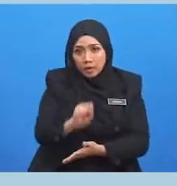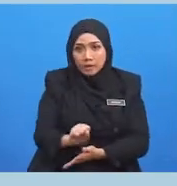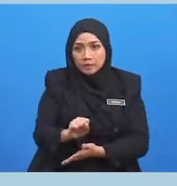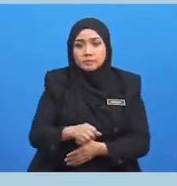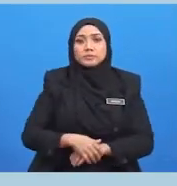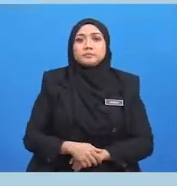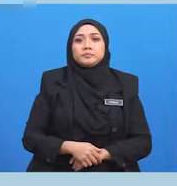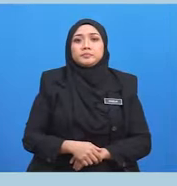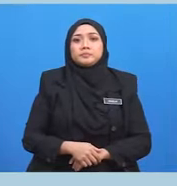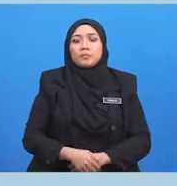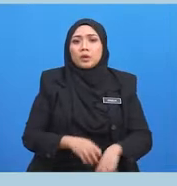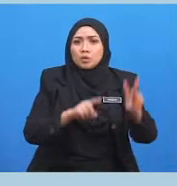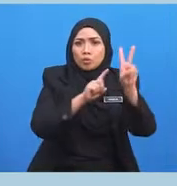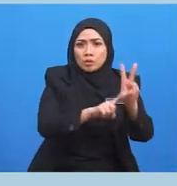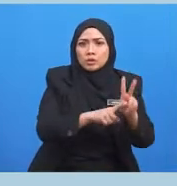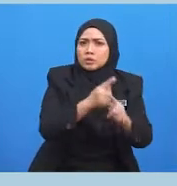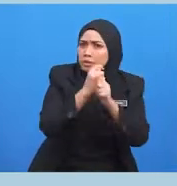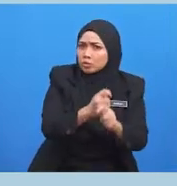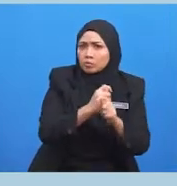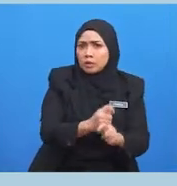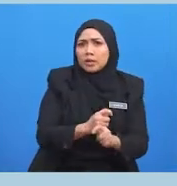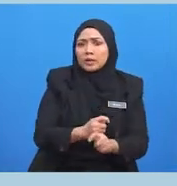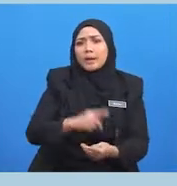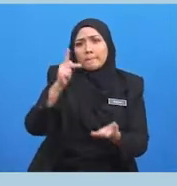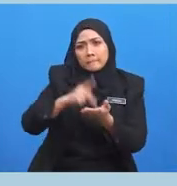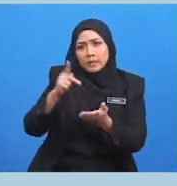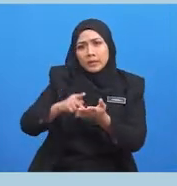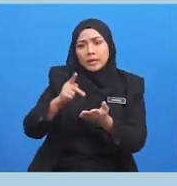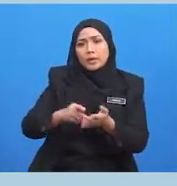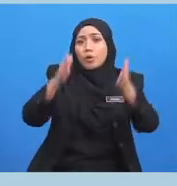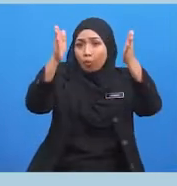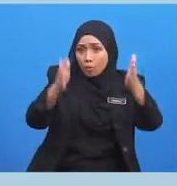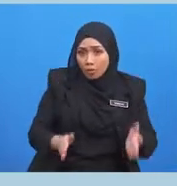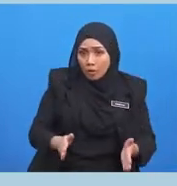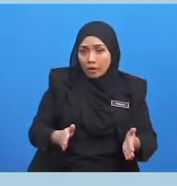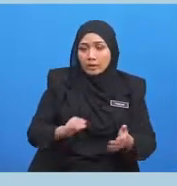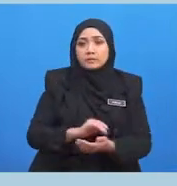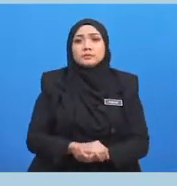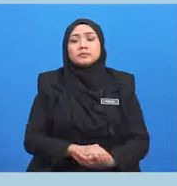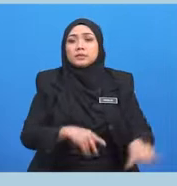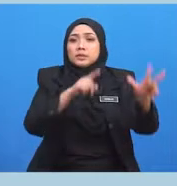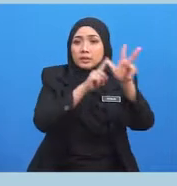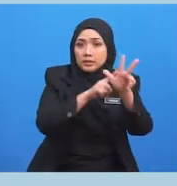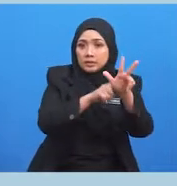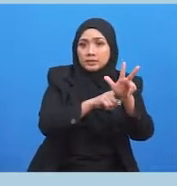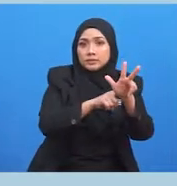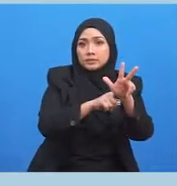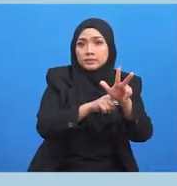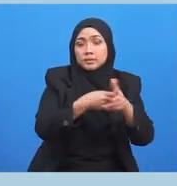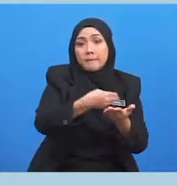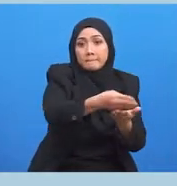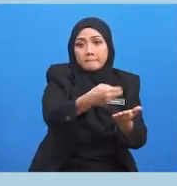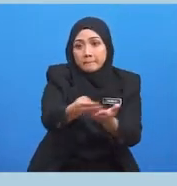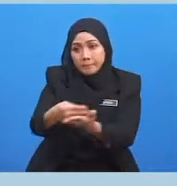kedua, tentukan sampel dan bilangan responden. Yang ketiga, edar